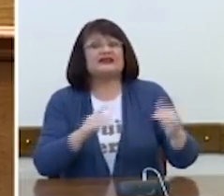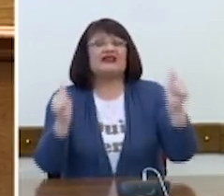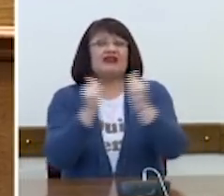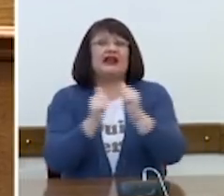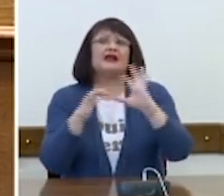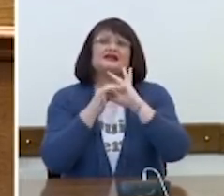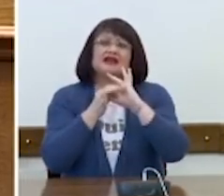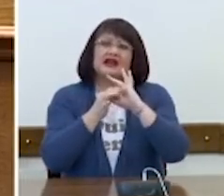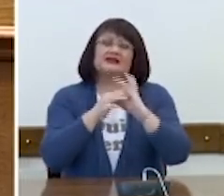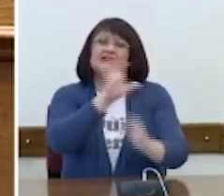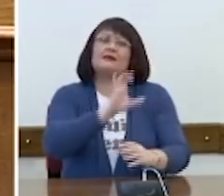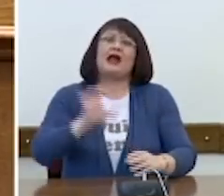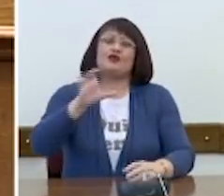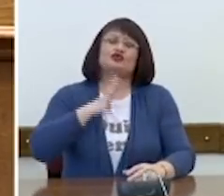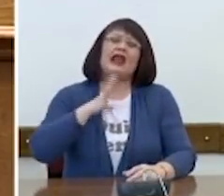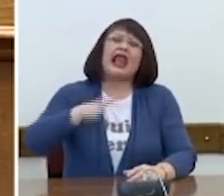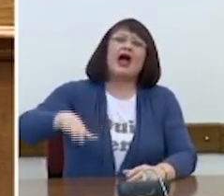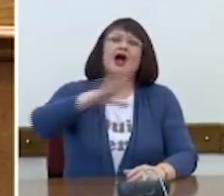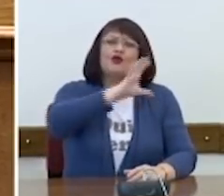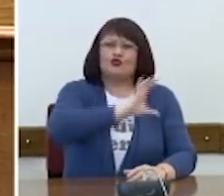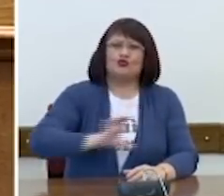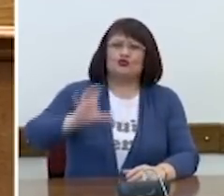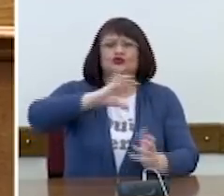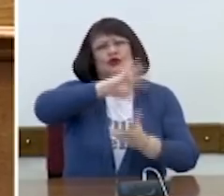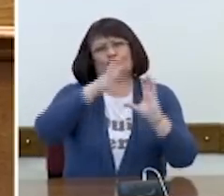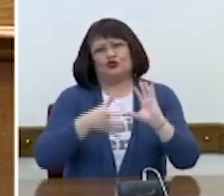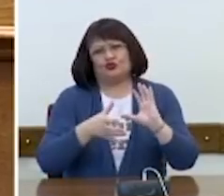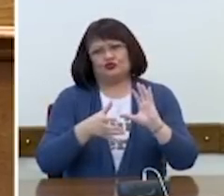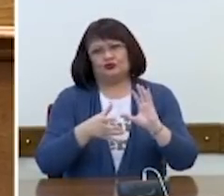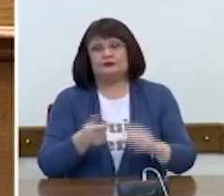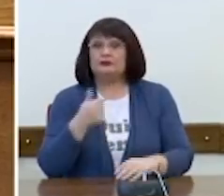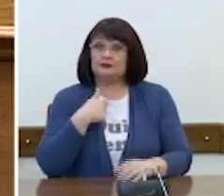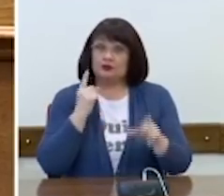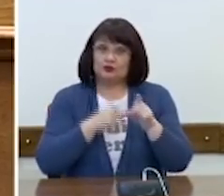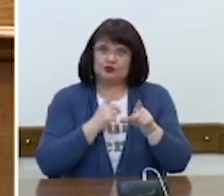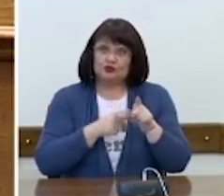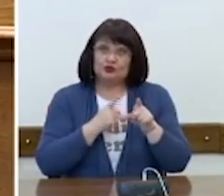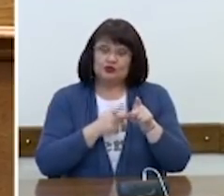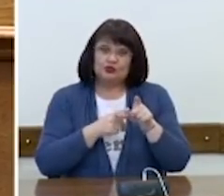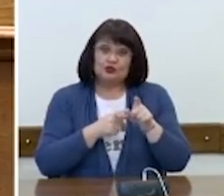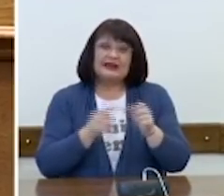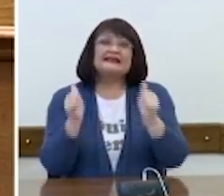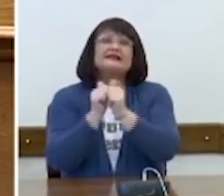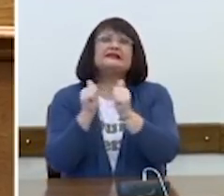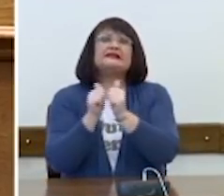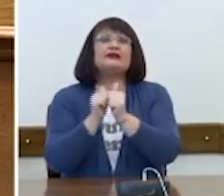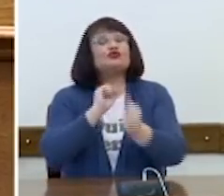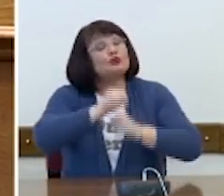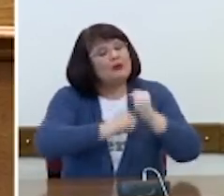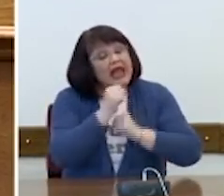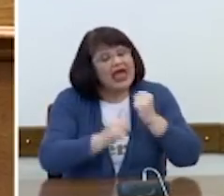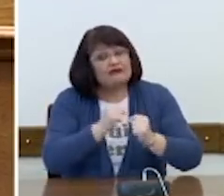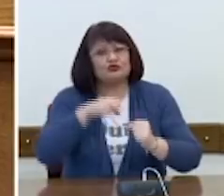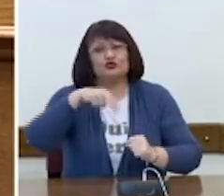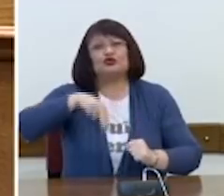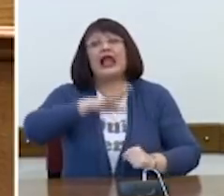με άλλους λαούς της περιοχής και του κόσμου ολόκληρου. Εμείς είμαστε με τις συμμαχίες των αγωνιζόμενων λαών. Αυτή